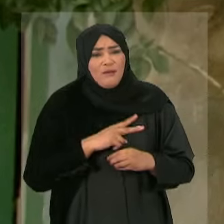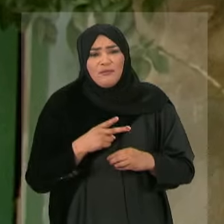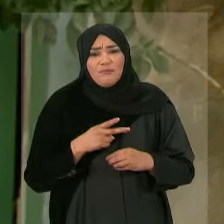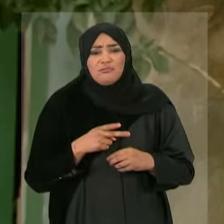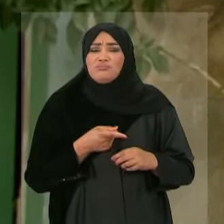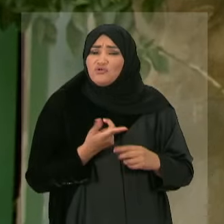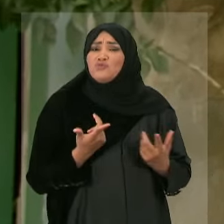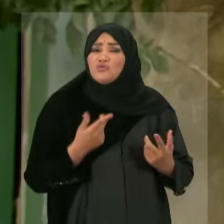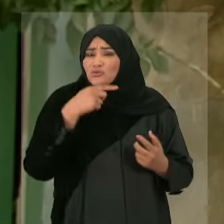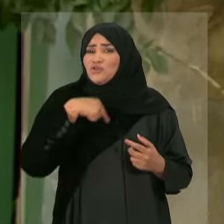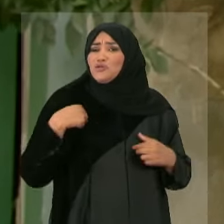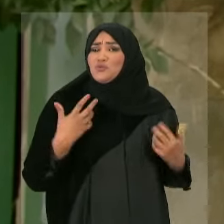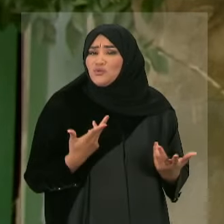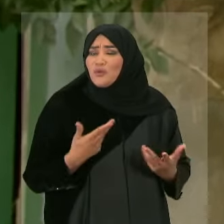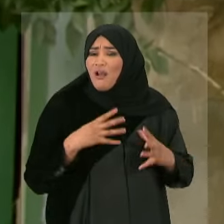كيانك، وجودك،